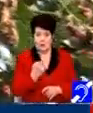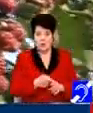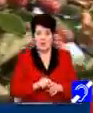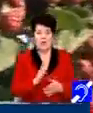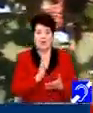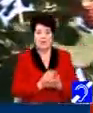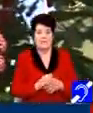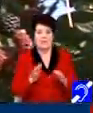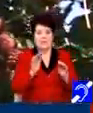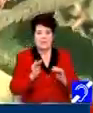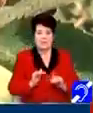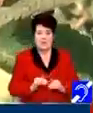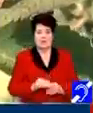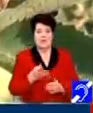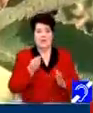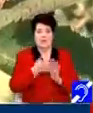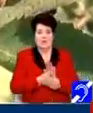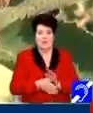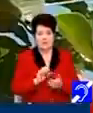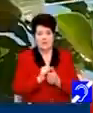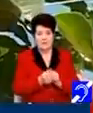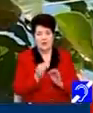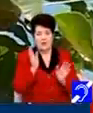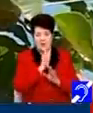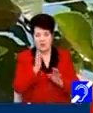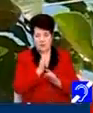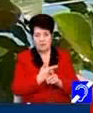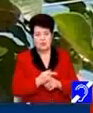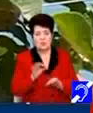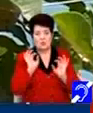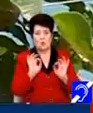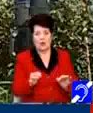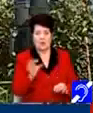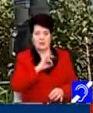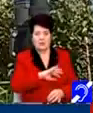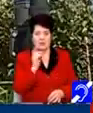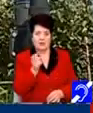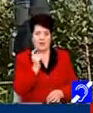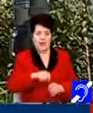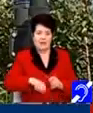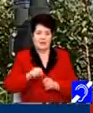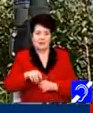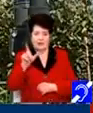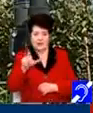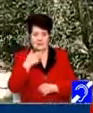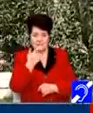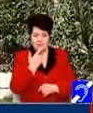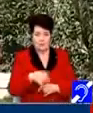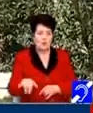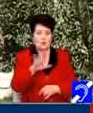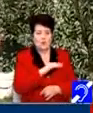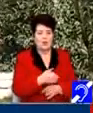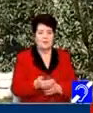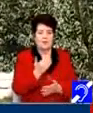ține de scăderea cheltuielilor, adaptarea la schimbările climei și valorificarea corectă a potențialului agricol. Experții susțin că aceste modele tatonează